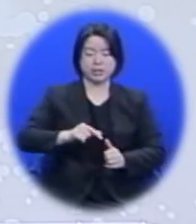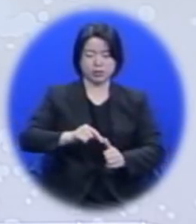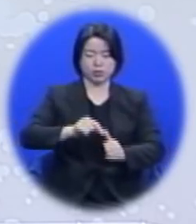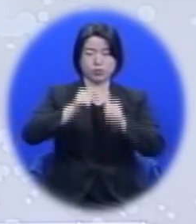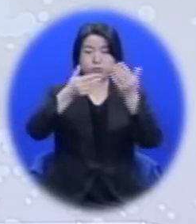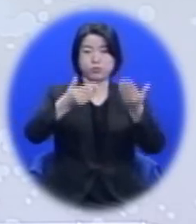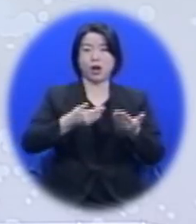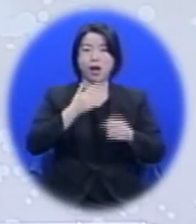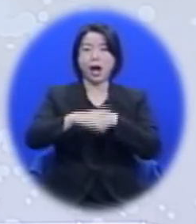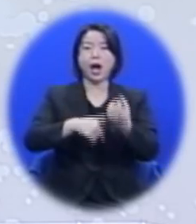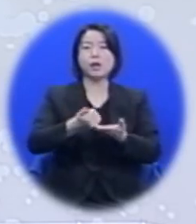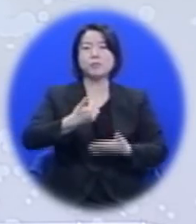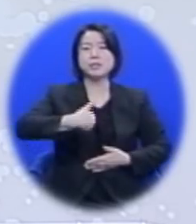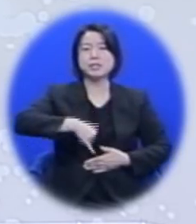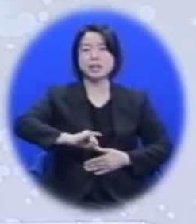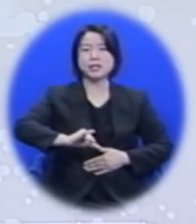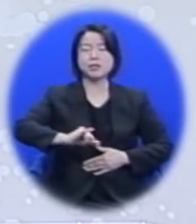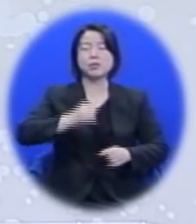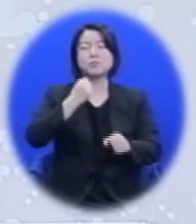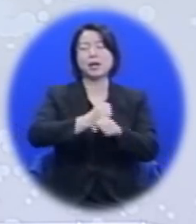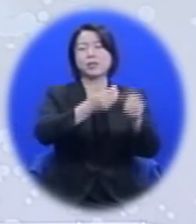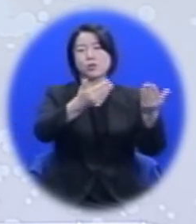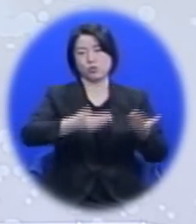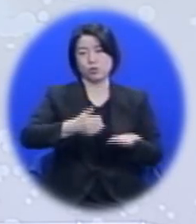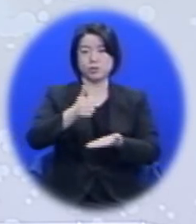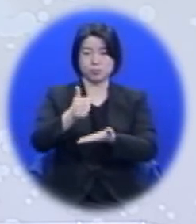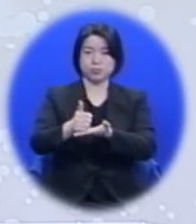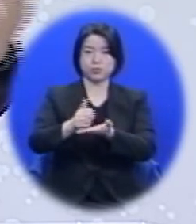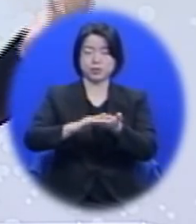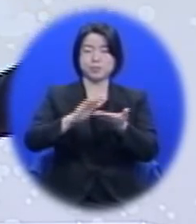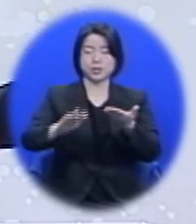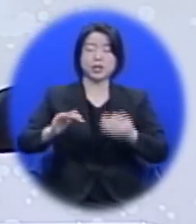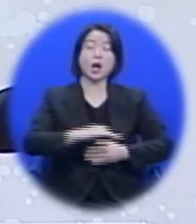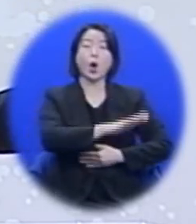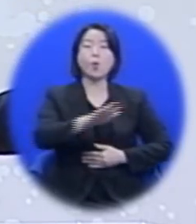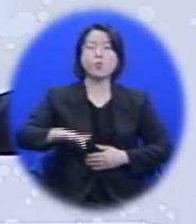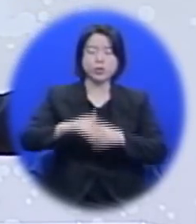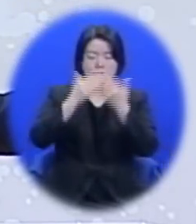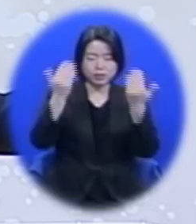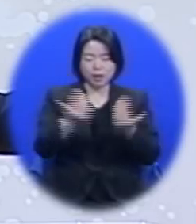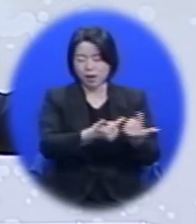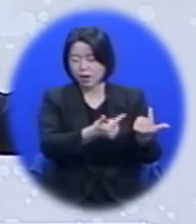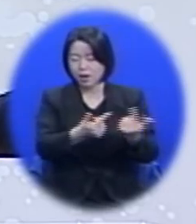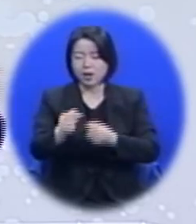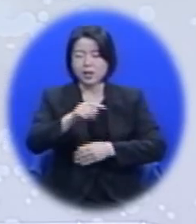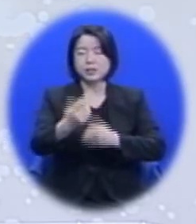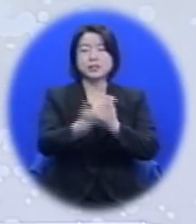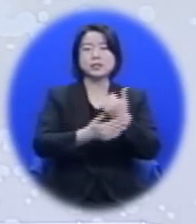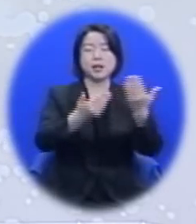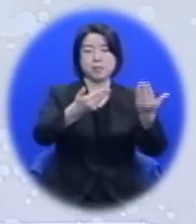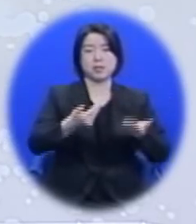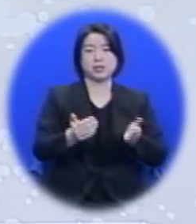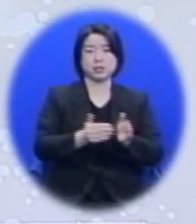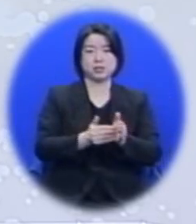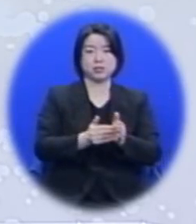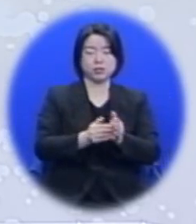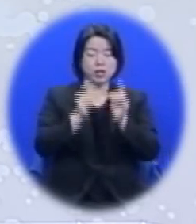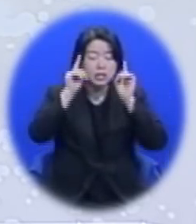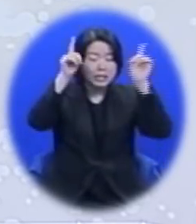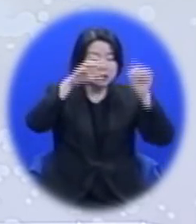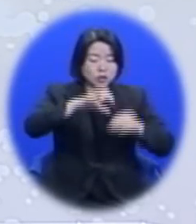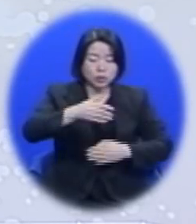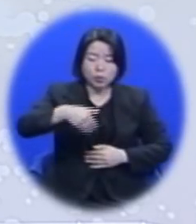건져내어 하나님의 자녀가 되게 해주신 분이죠. 우리는 다그 은혜를 받았습니다. 지옥에 갈 수밖에